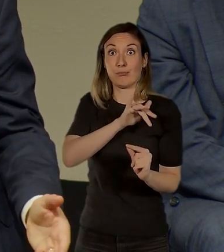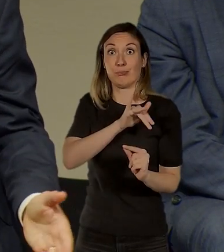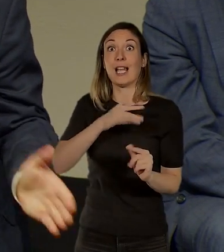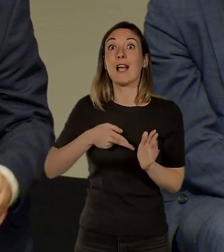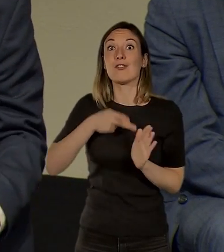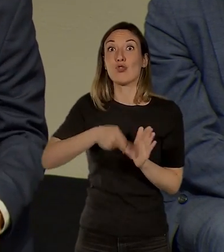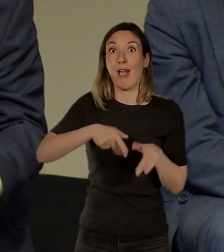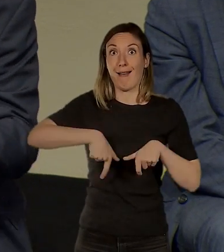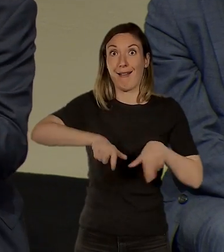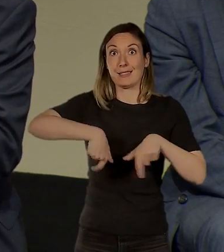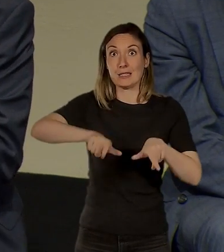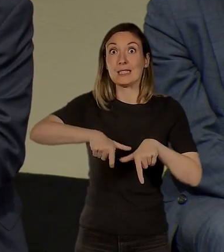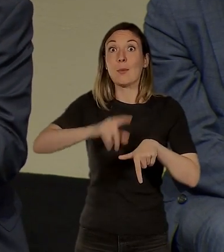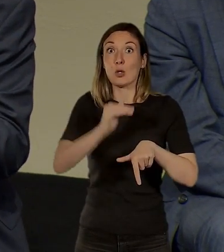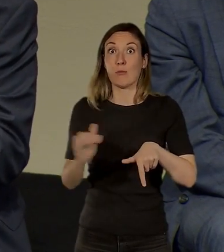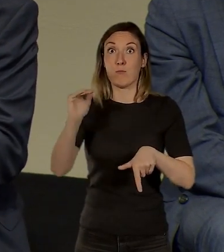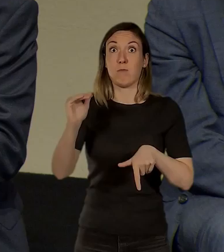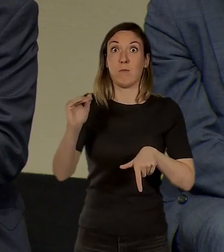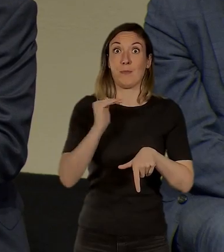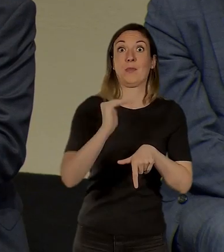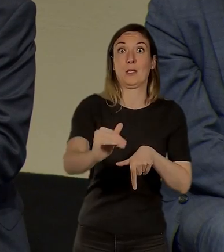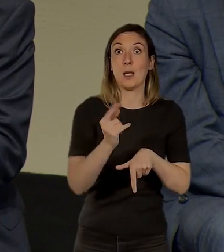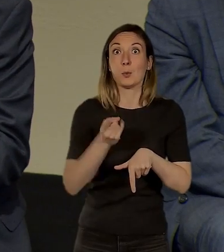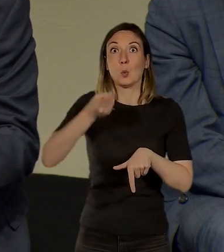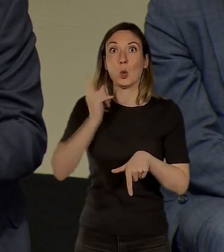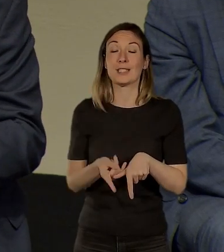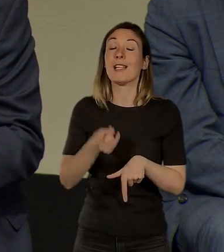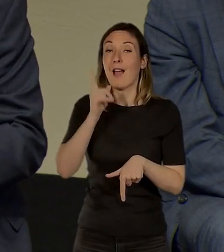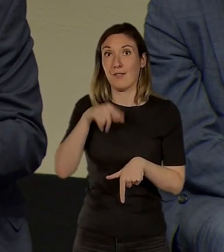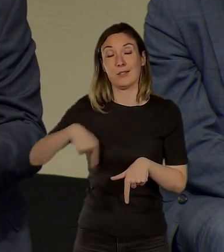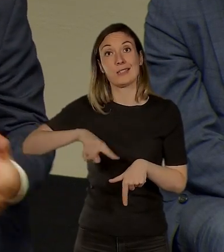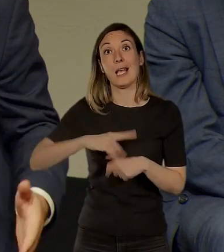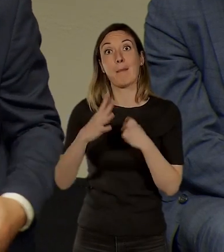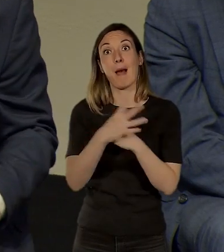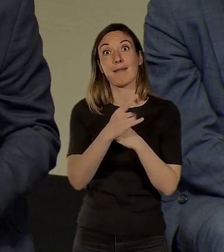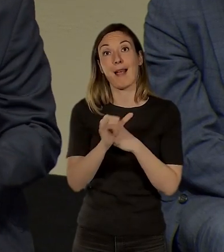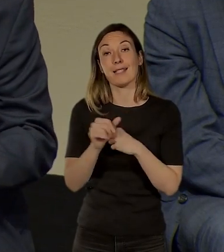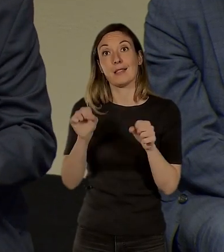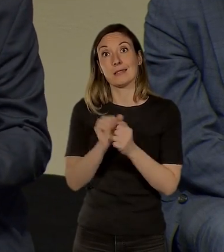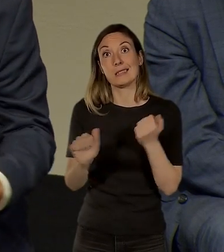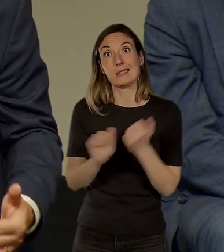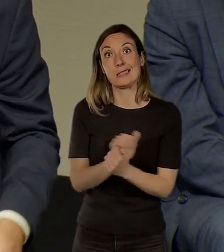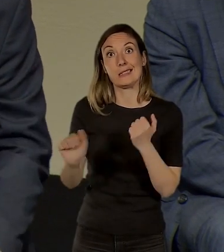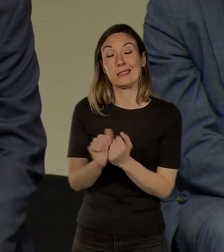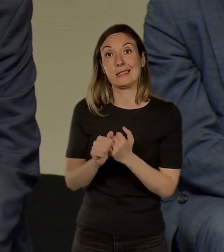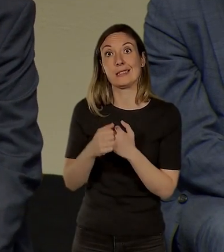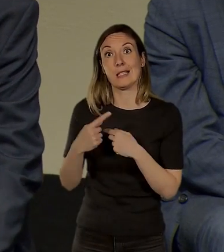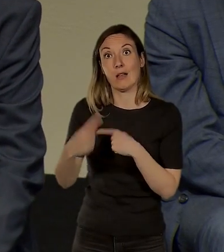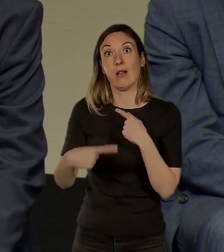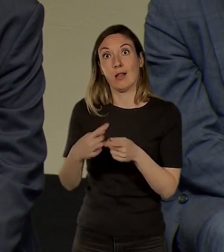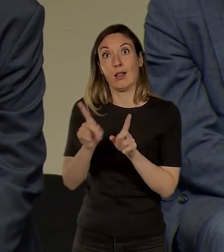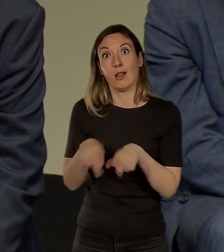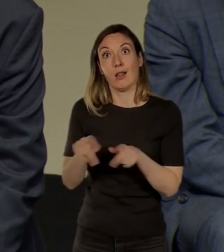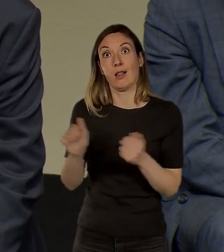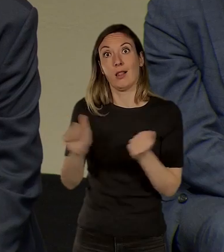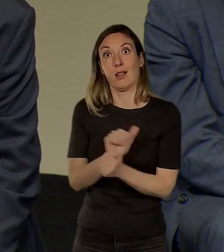v 15-letých intervalech znova a znova diskutuje a vždycky odborníci a prostě většina společnosti